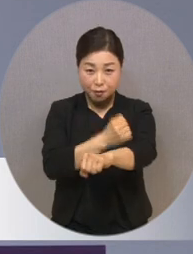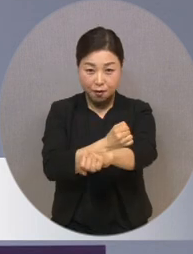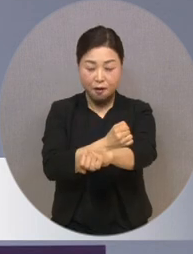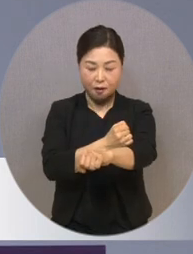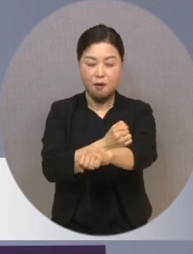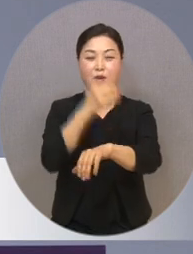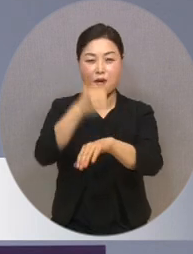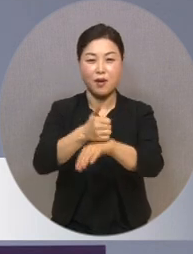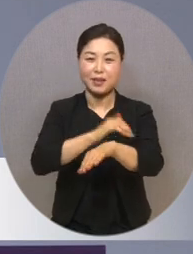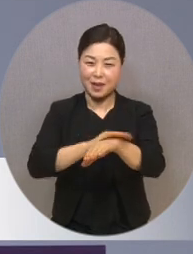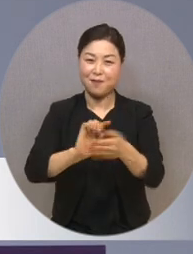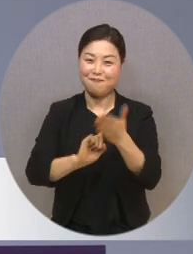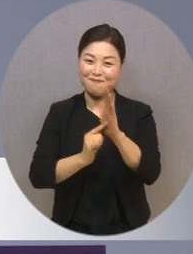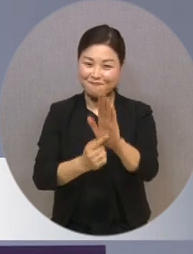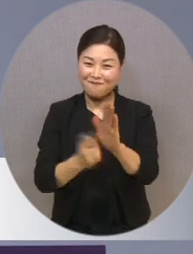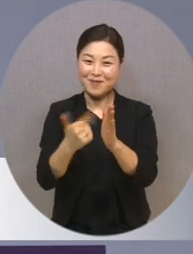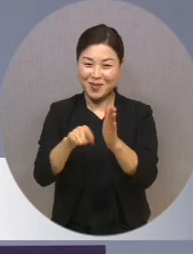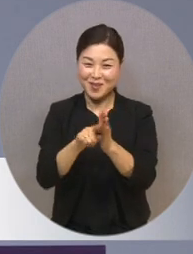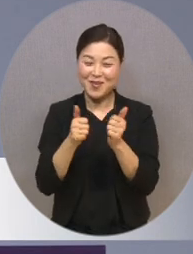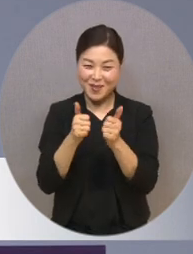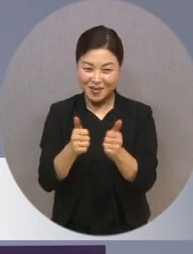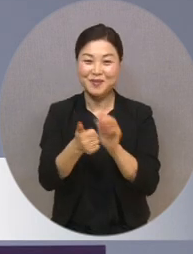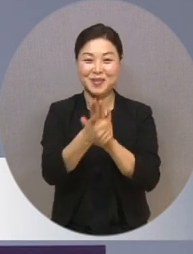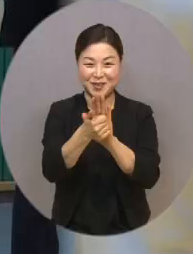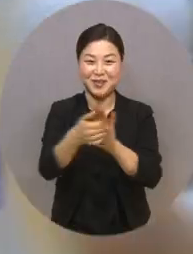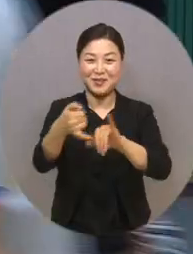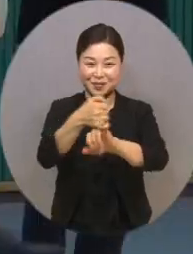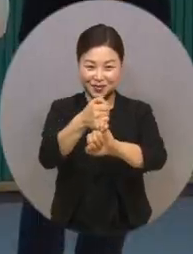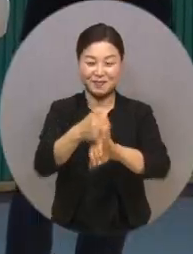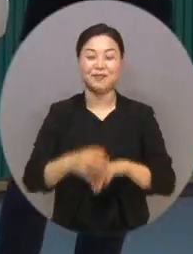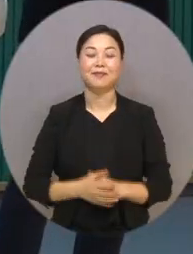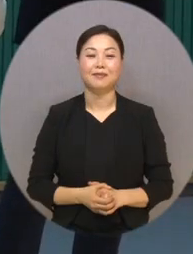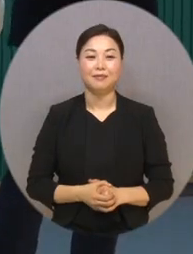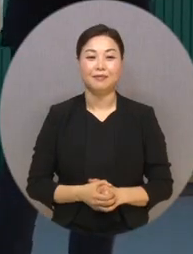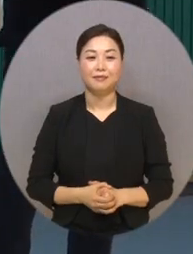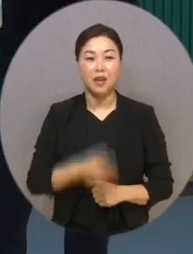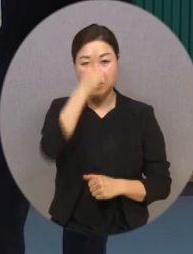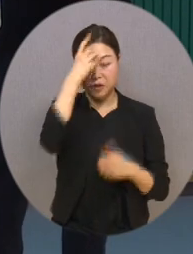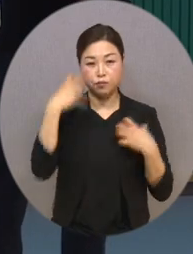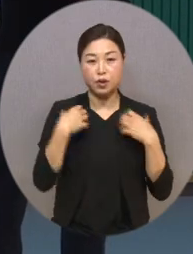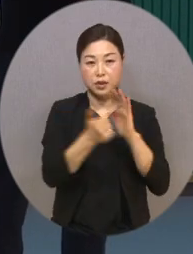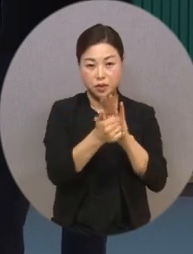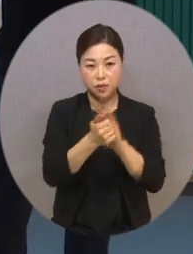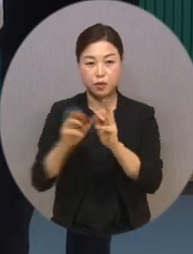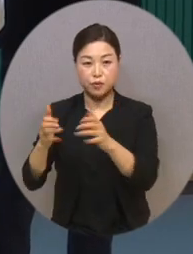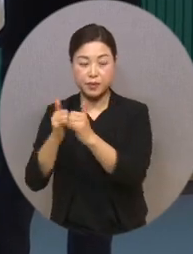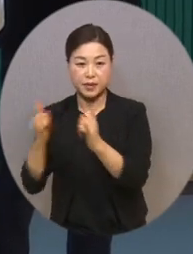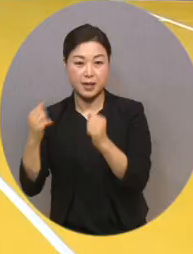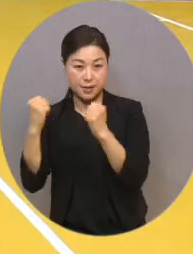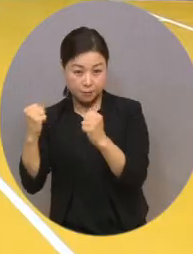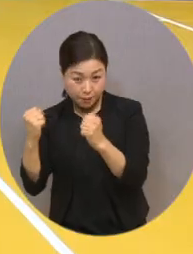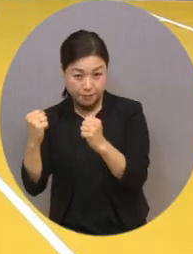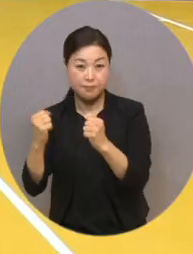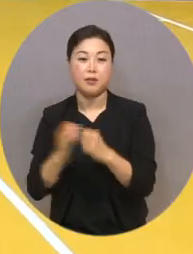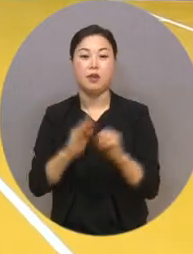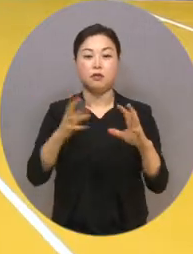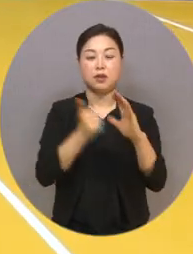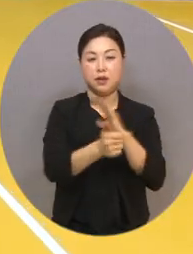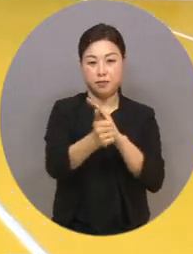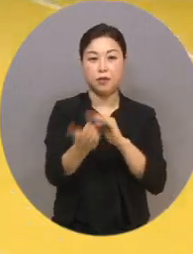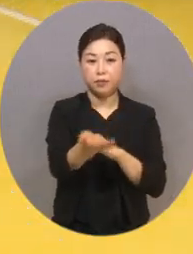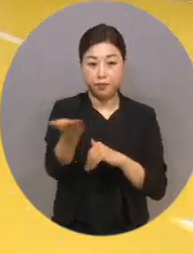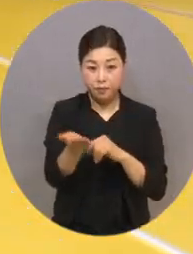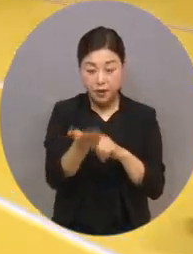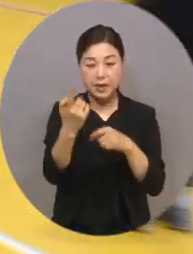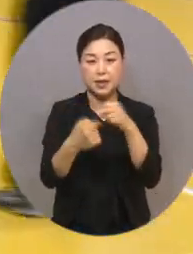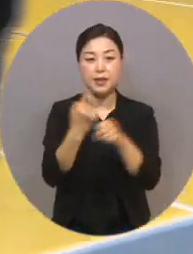성과가 잘 발휘될 수 있도록 열심히 뒷받침하겠습니다. 정부의 지원과 국민들의 응원에 힘입어 국가대표 선수들이